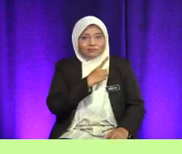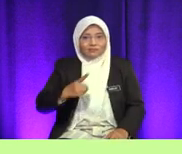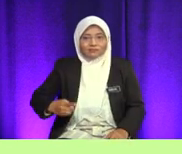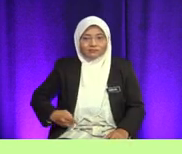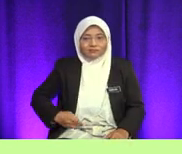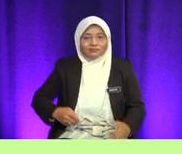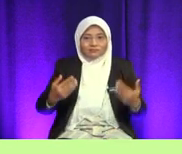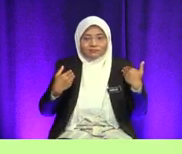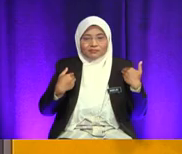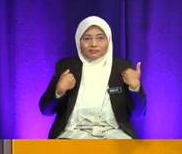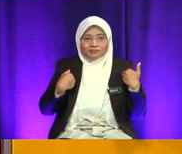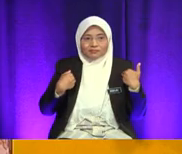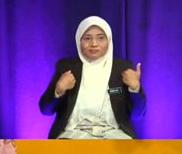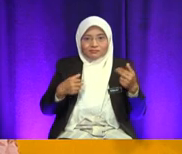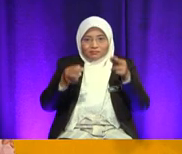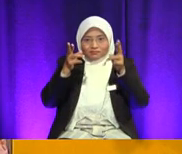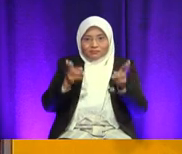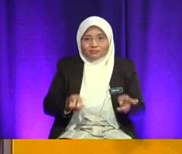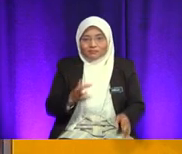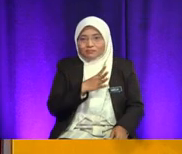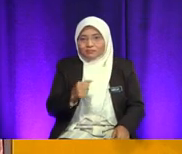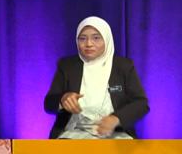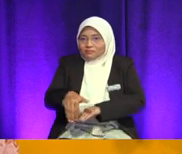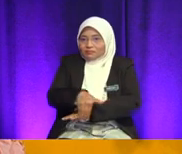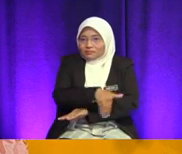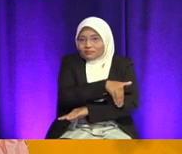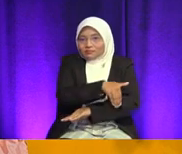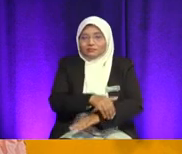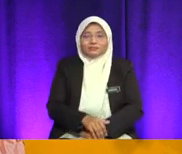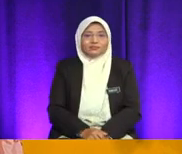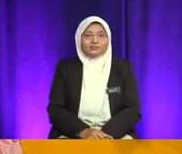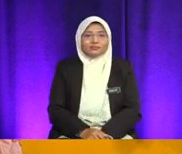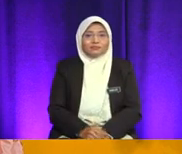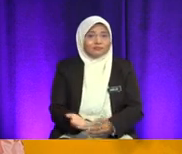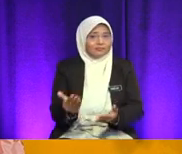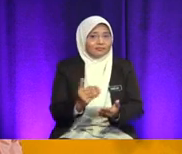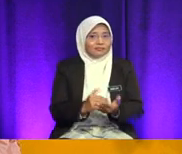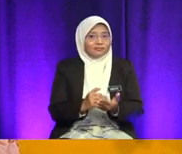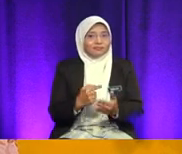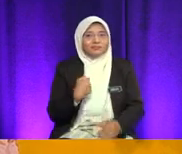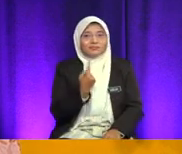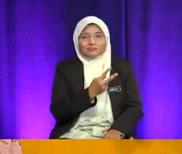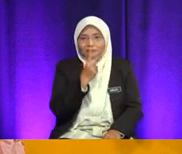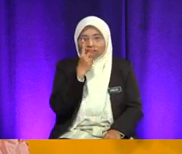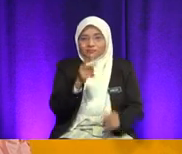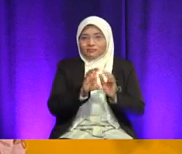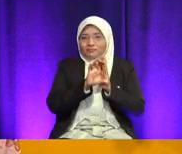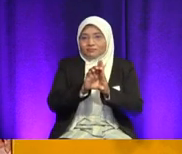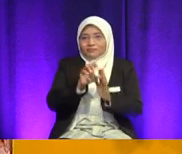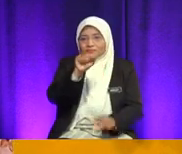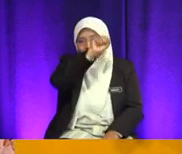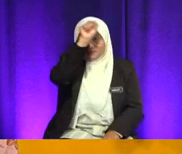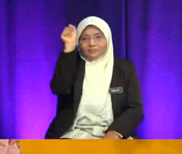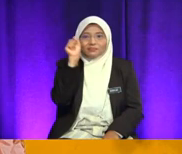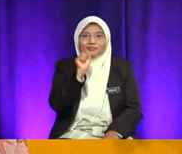Sumpah Dan terima kasih Haris oke seterusnya kita lihat contoh soal dan